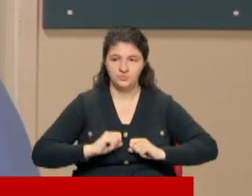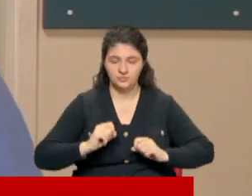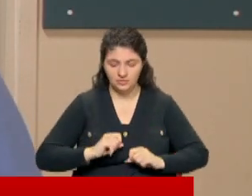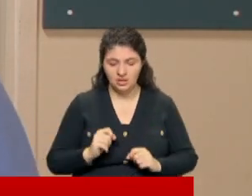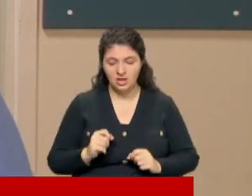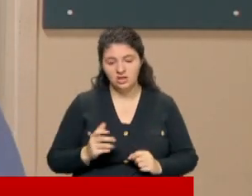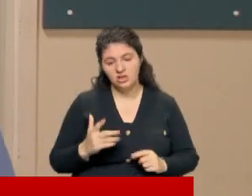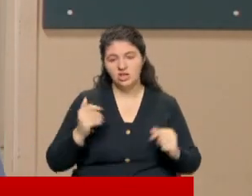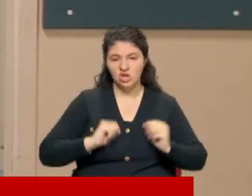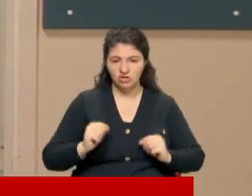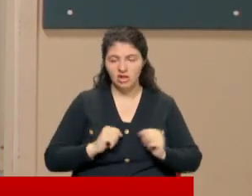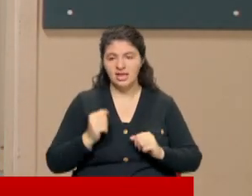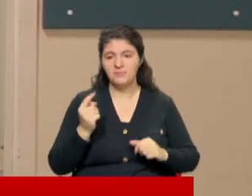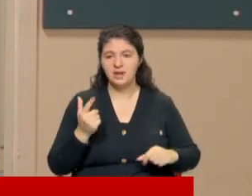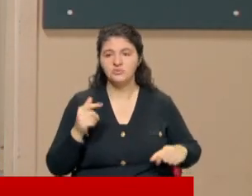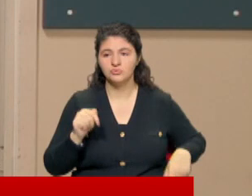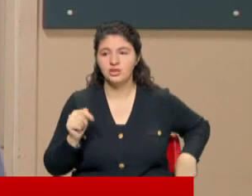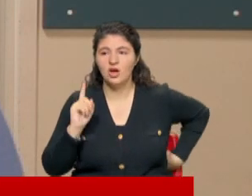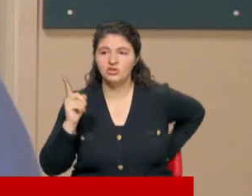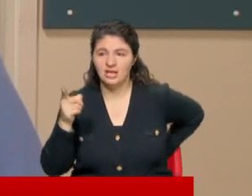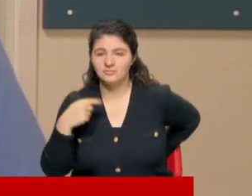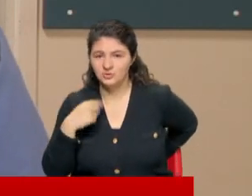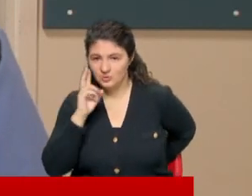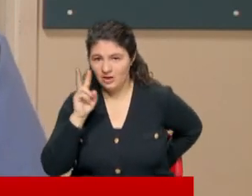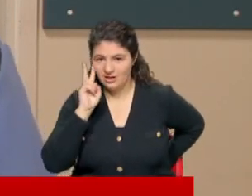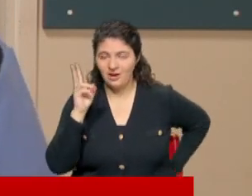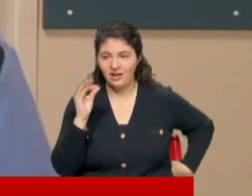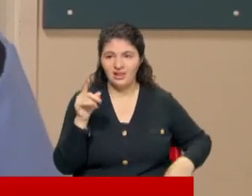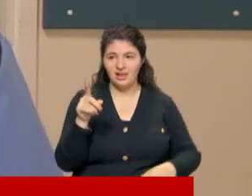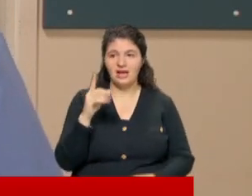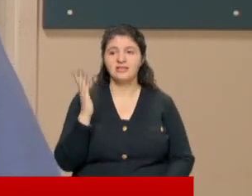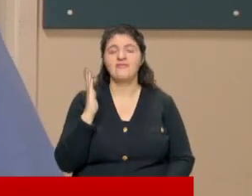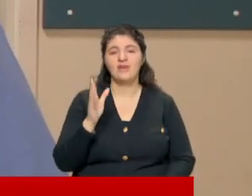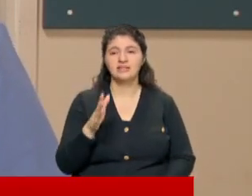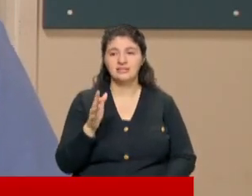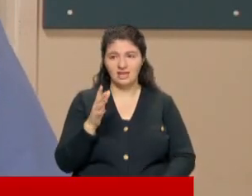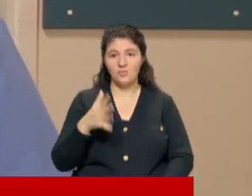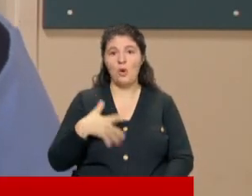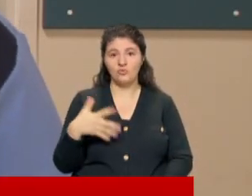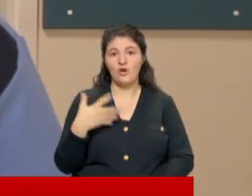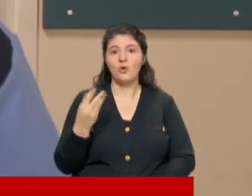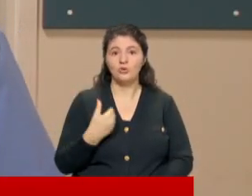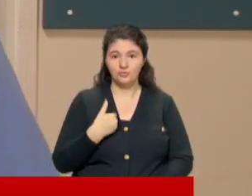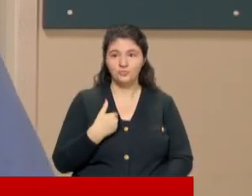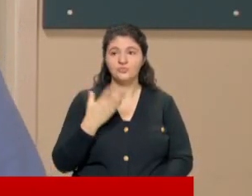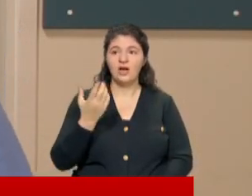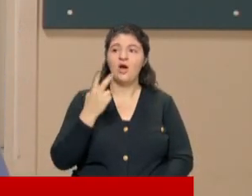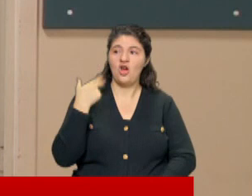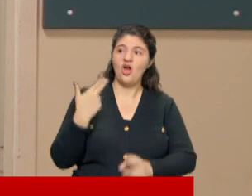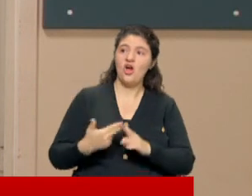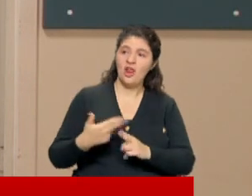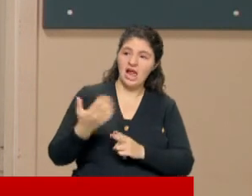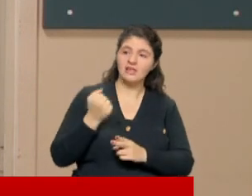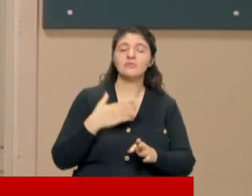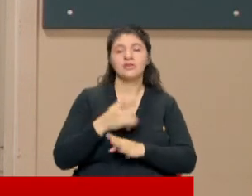işte çalışarak da birazcık Burada da hocalarımızı görerek daha çok Aynen motive oldum Daha çok ilham aldım